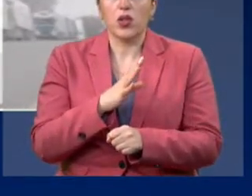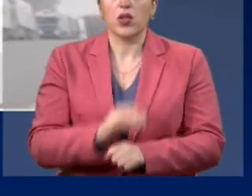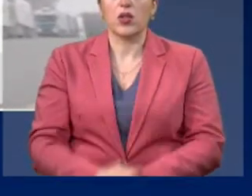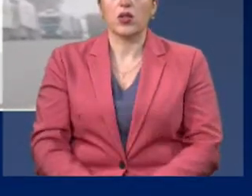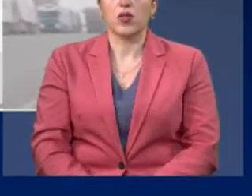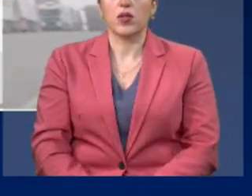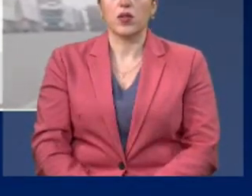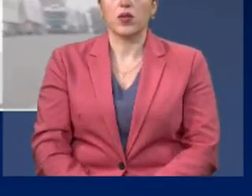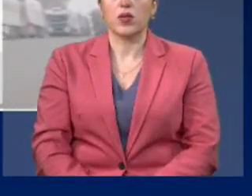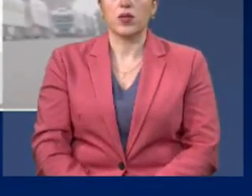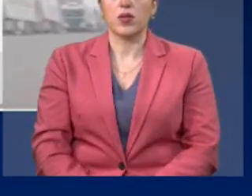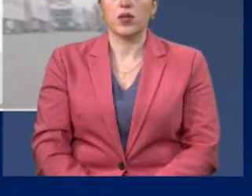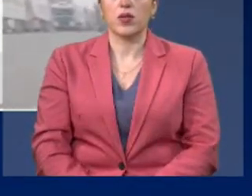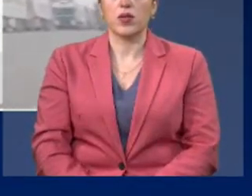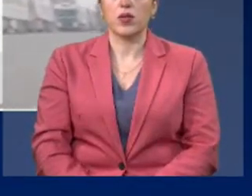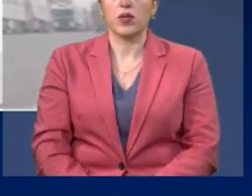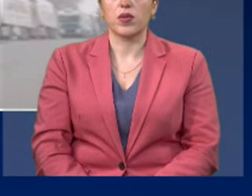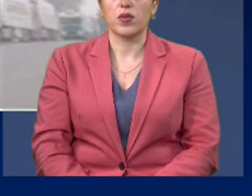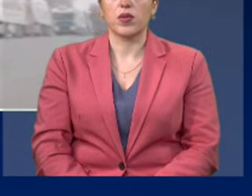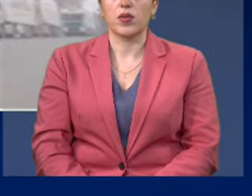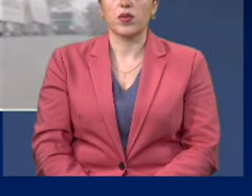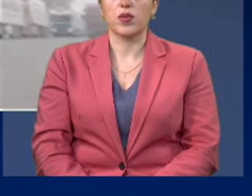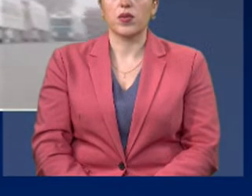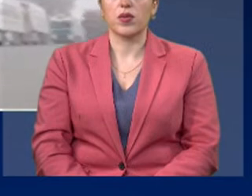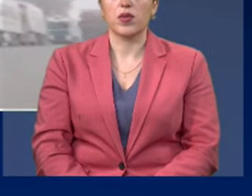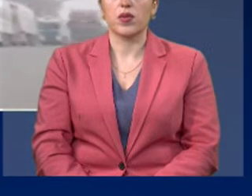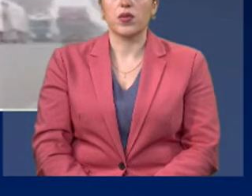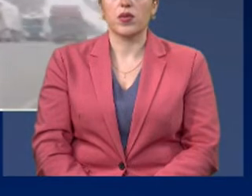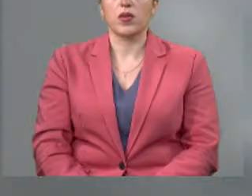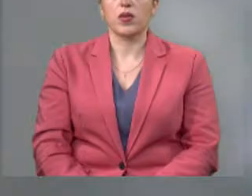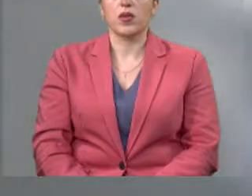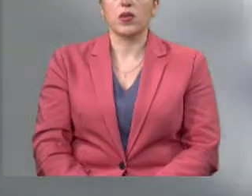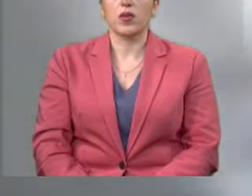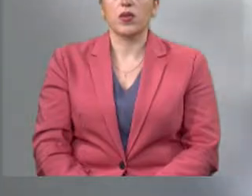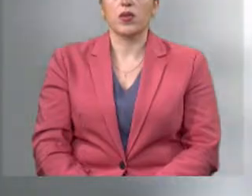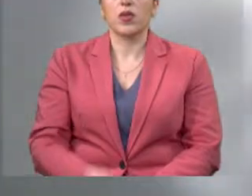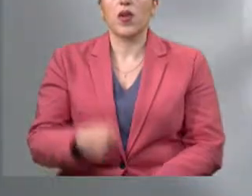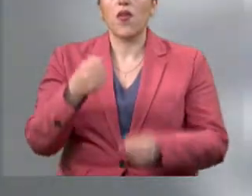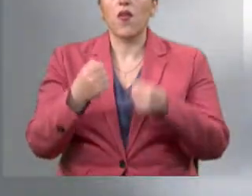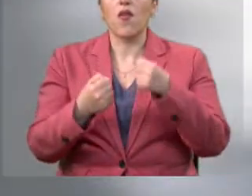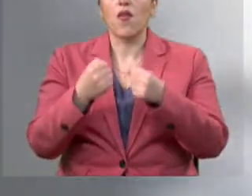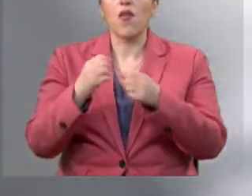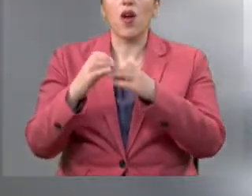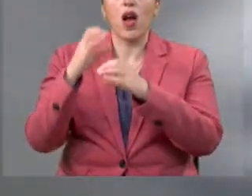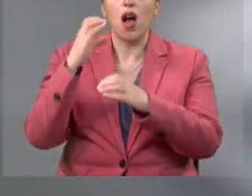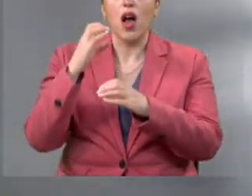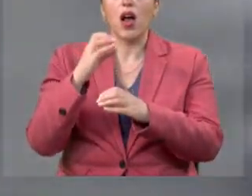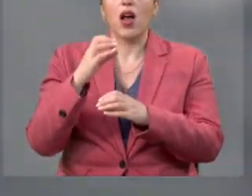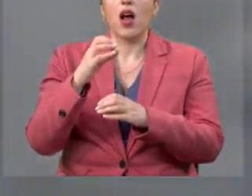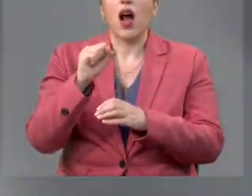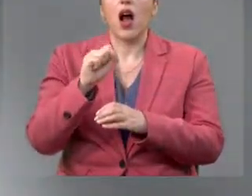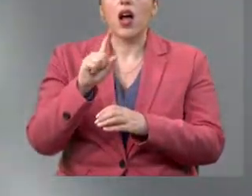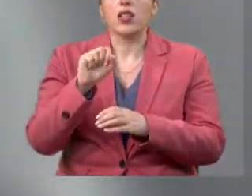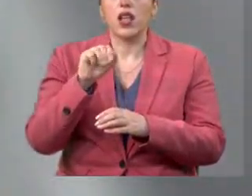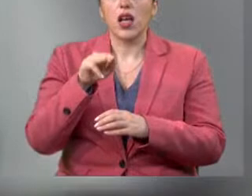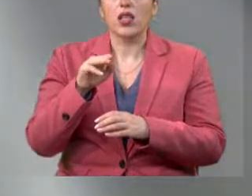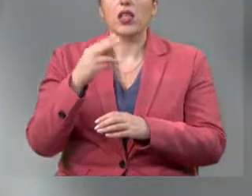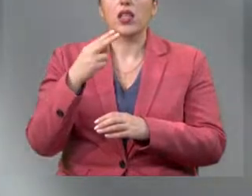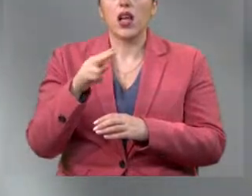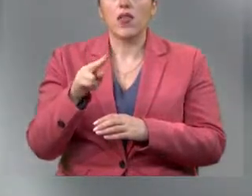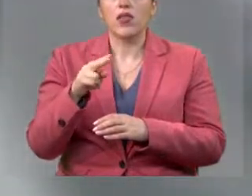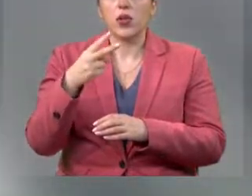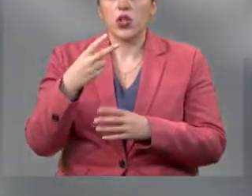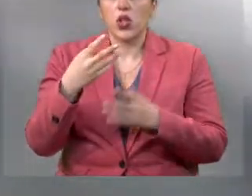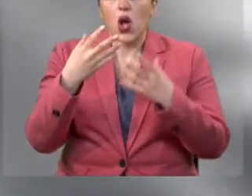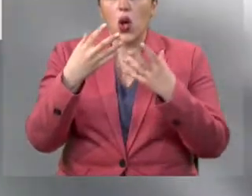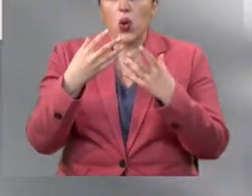հասցնեն այդ վառելիքը անցնեն են կողմ։ Բեռնատարի վարորդ Ազատ Դավթյանը շուրջ 20 օր է ինչ խցանումների մեջ